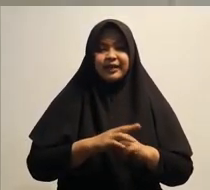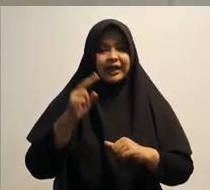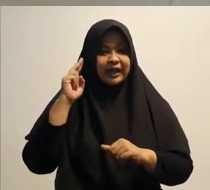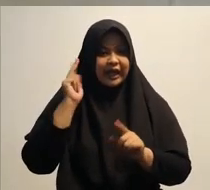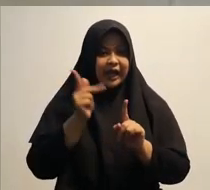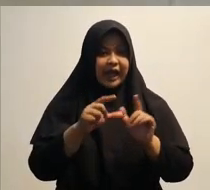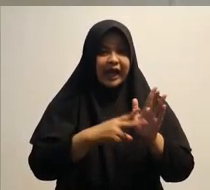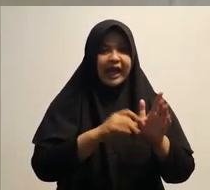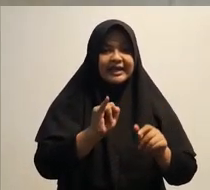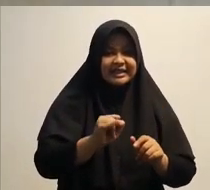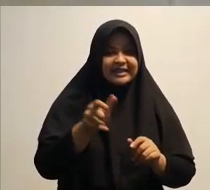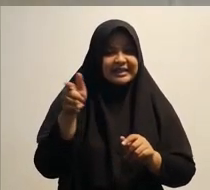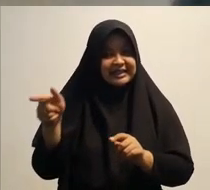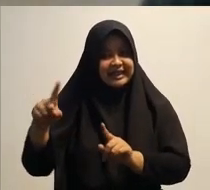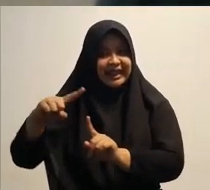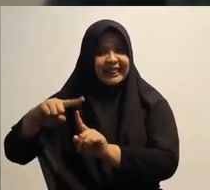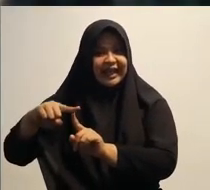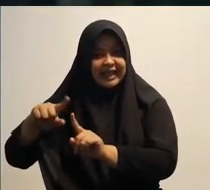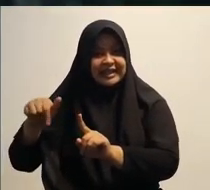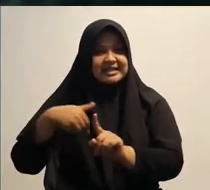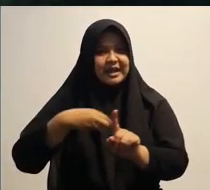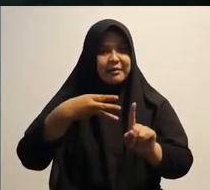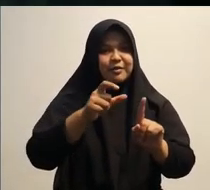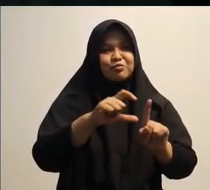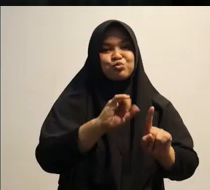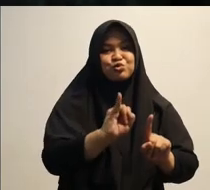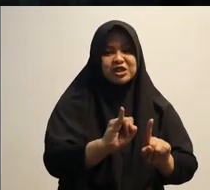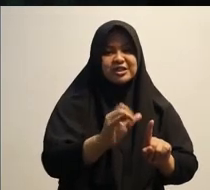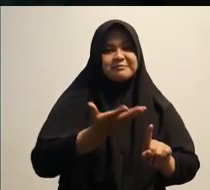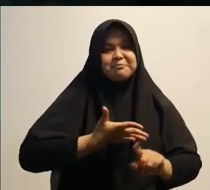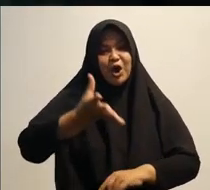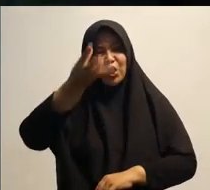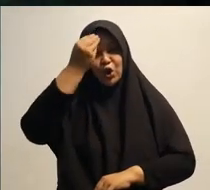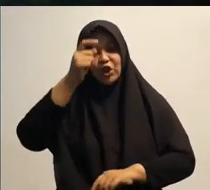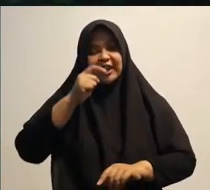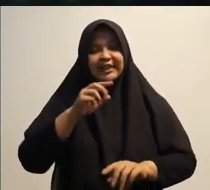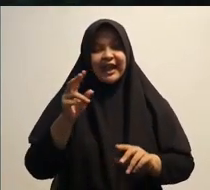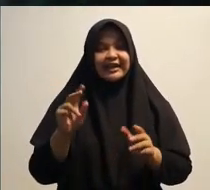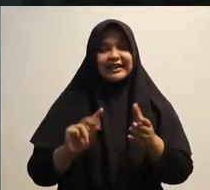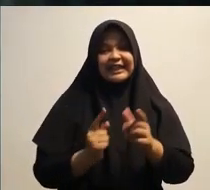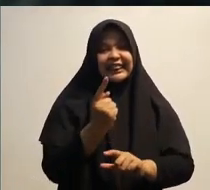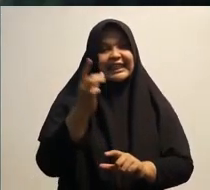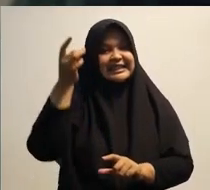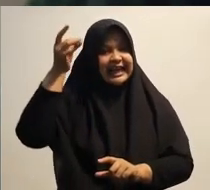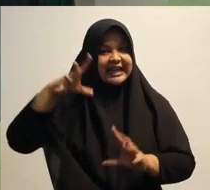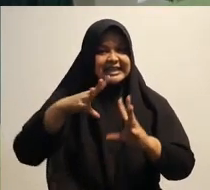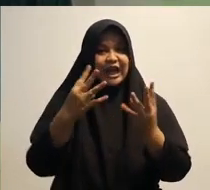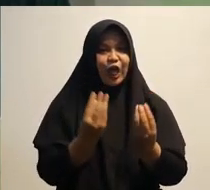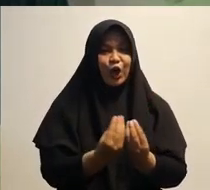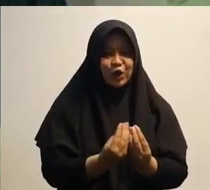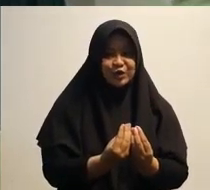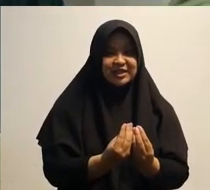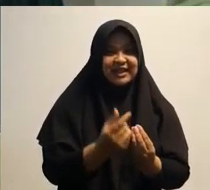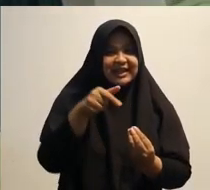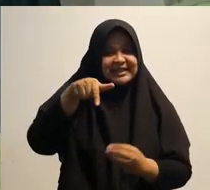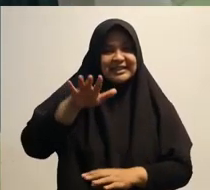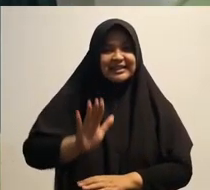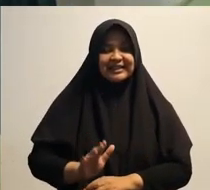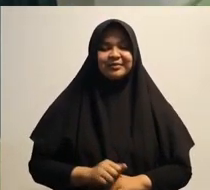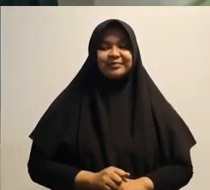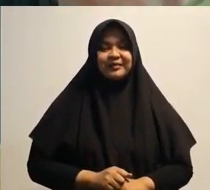Bu Hani, ini Mbak tanya sama Mas Budi. Mereka ingin tahu tentang rintisan desa inklusi yang pernah ada di